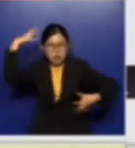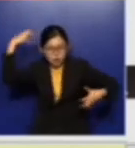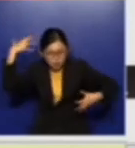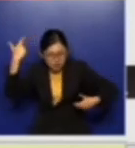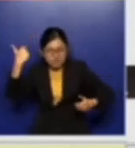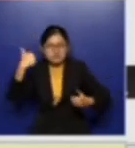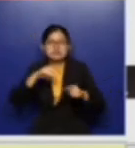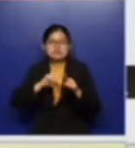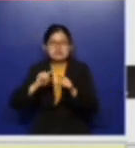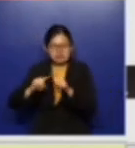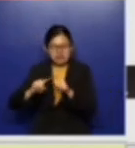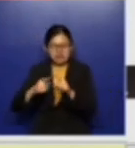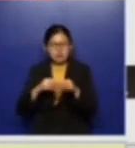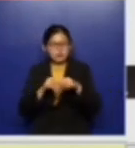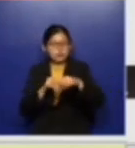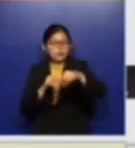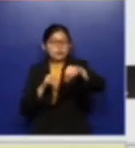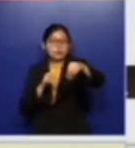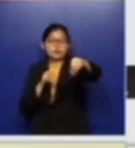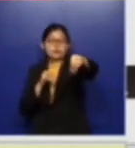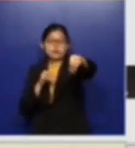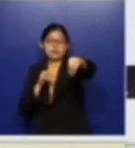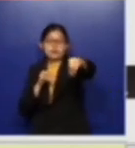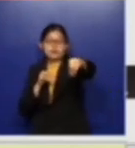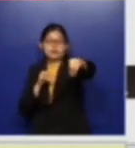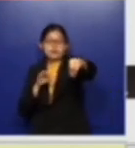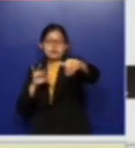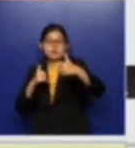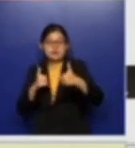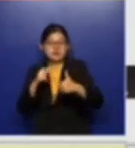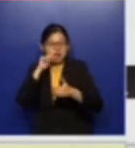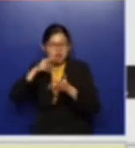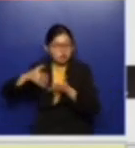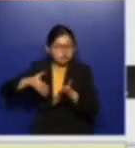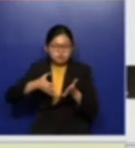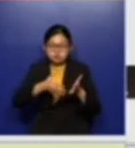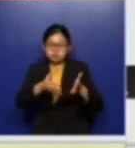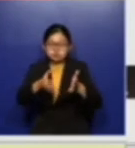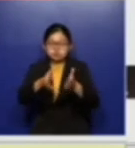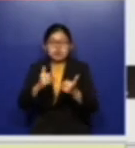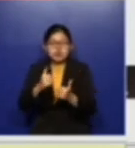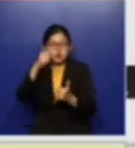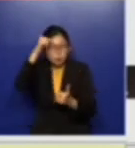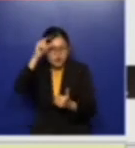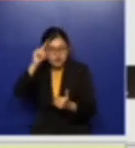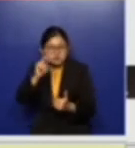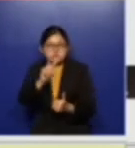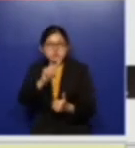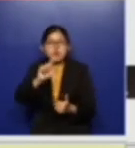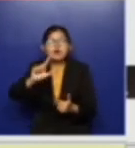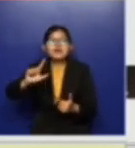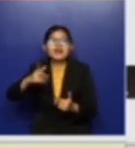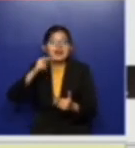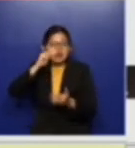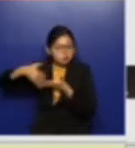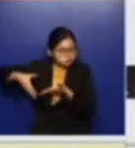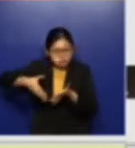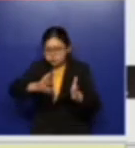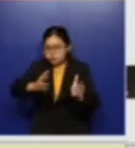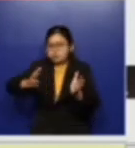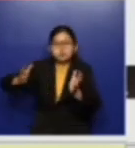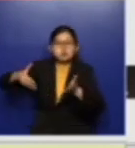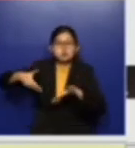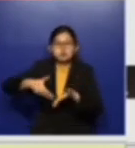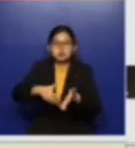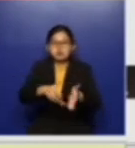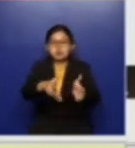านที่ว่าอยู่ปลายน้ำจริงวันนี้ปล่อยให้ท่านเนี่ยวันละ2ล้านท่านจะเห็นได้เลยว่าน้ำ